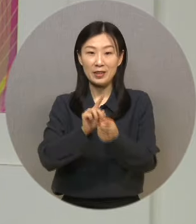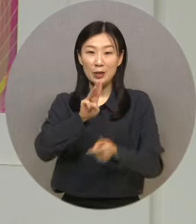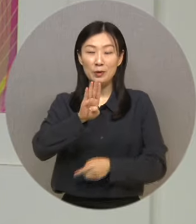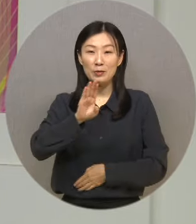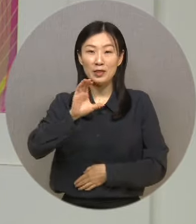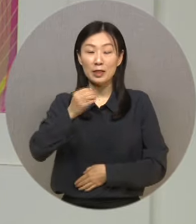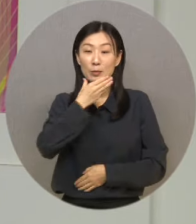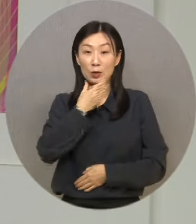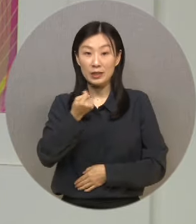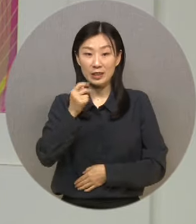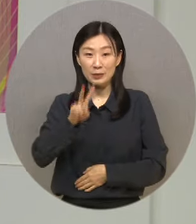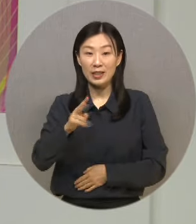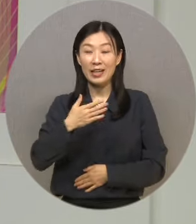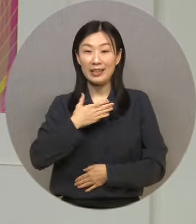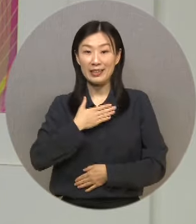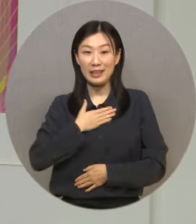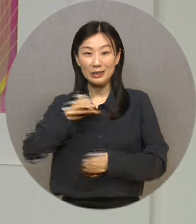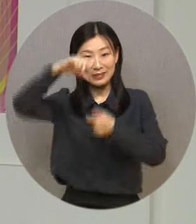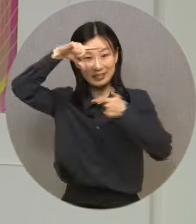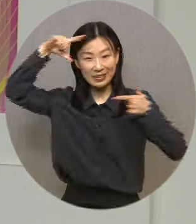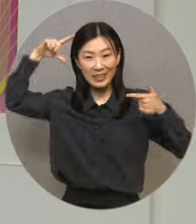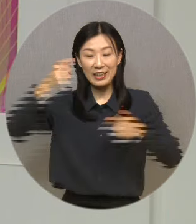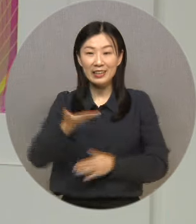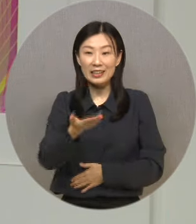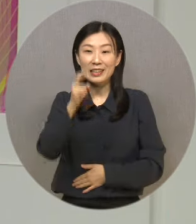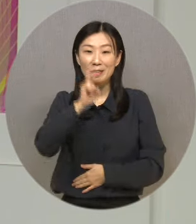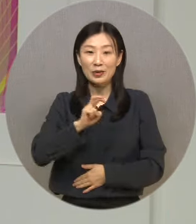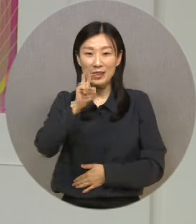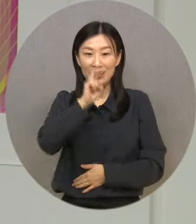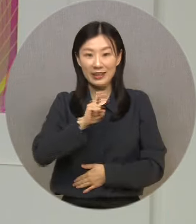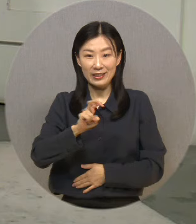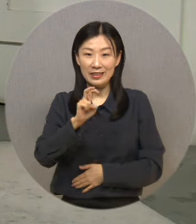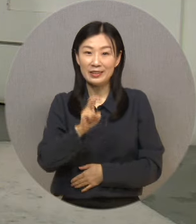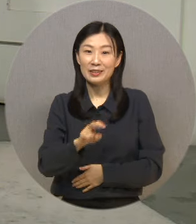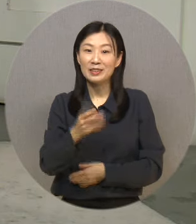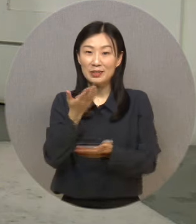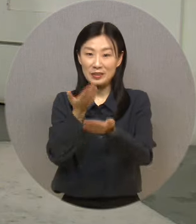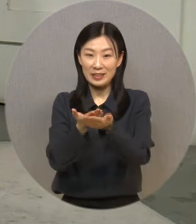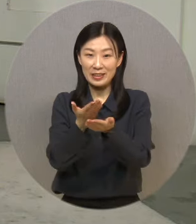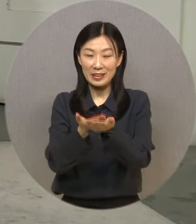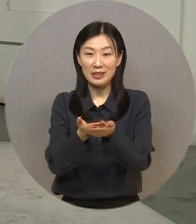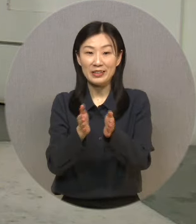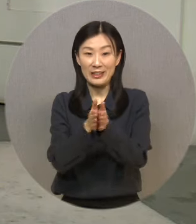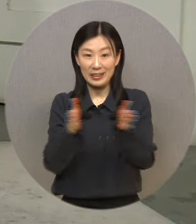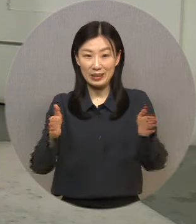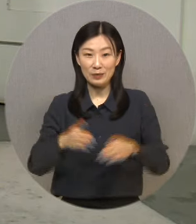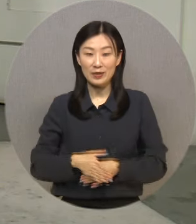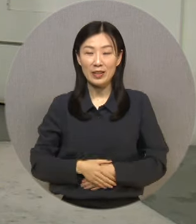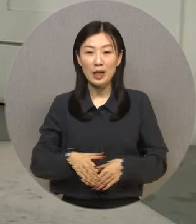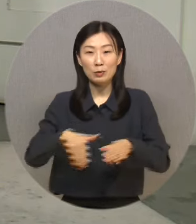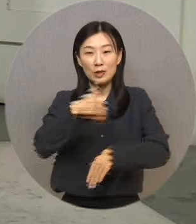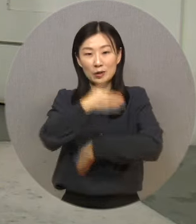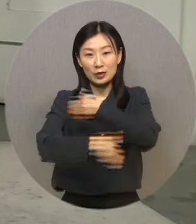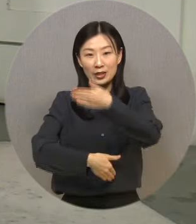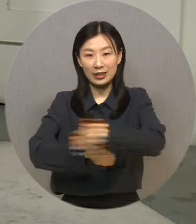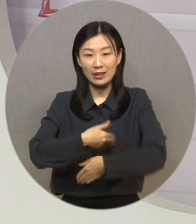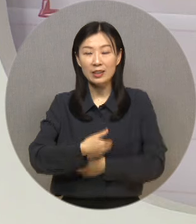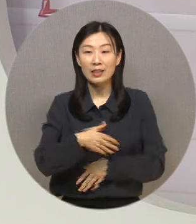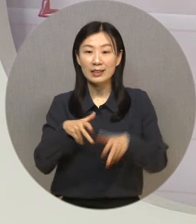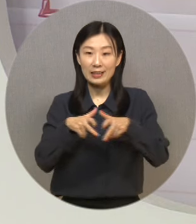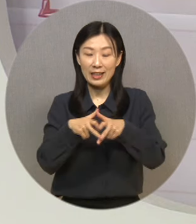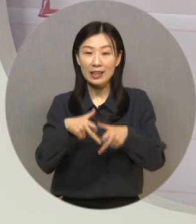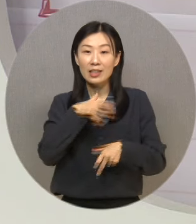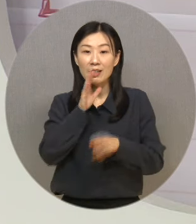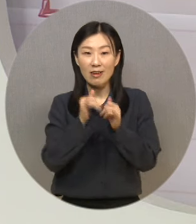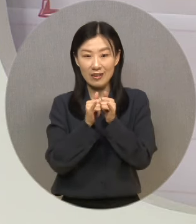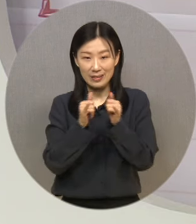스타 당신의 노래를 들려주세요. 시작하겠습니다. 문화소외계층인 장애인, 어르신 그리고 다문화 가족에게